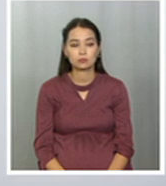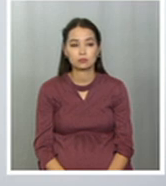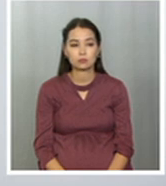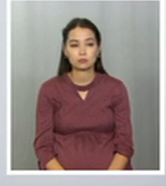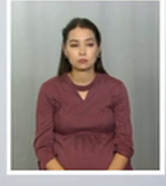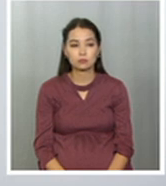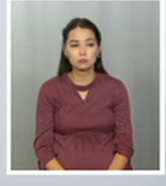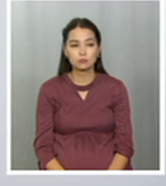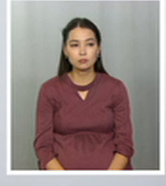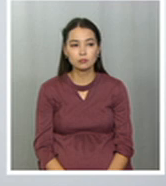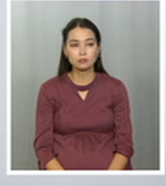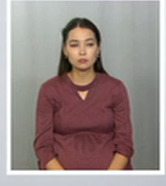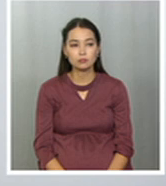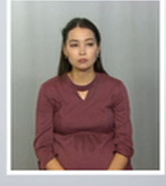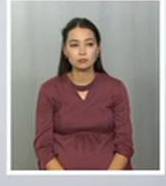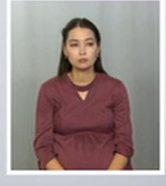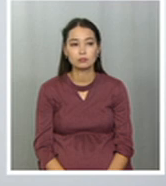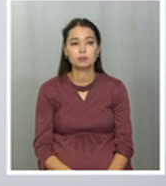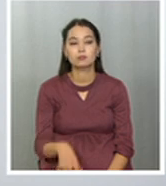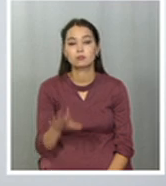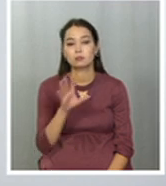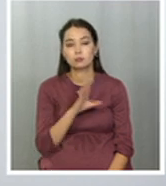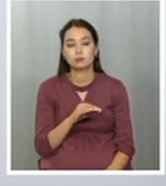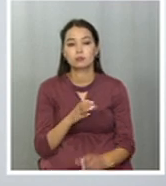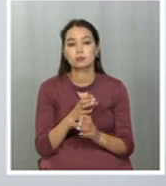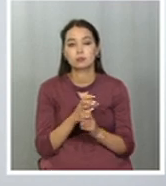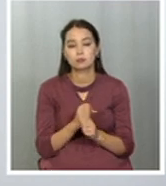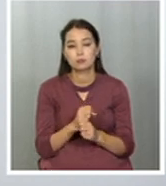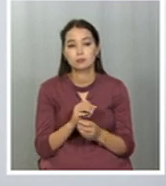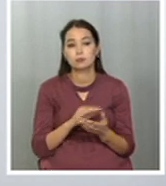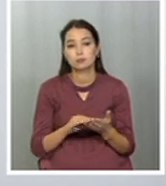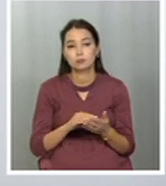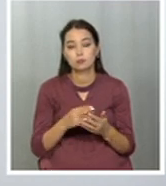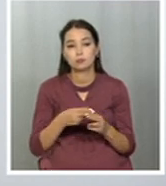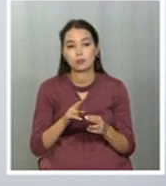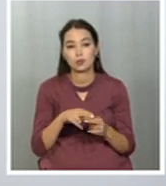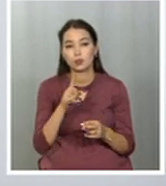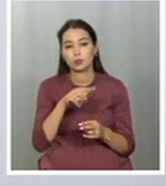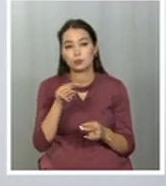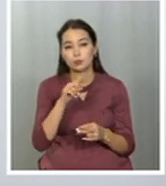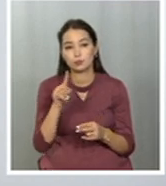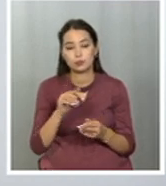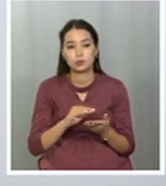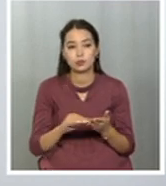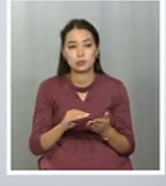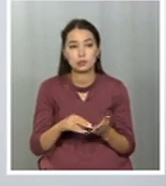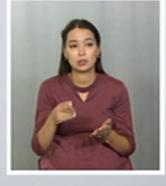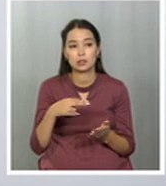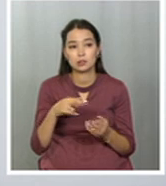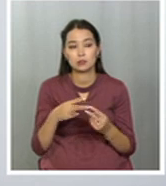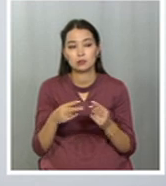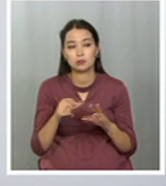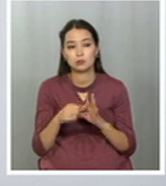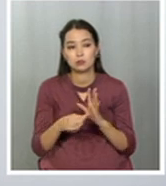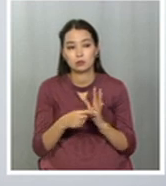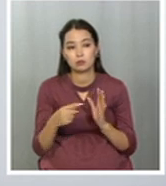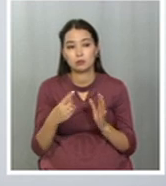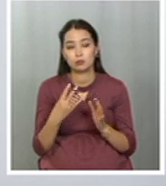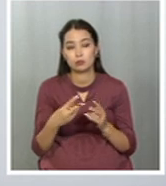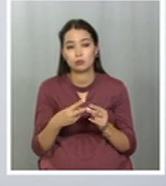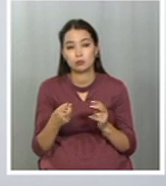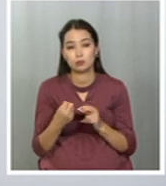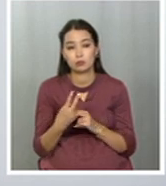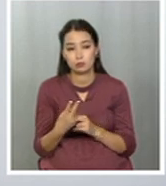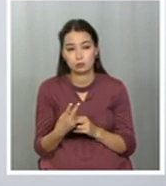Бұны біз есептеу жүргізу арқылы түбірлерін табады екеміз. Яғни дискриминант тең 16 азайтылған 4